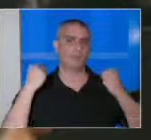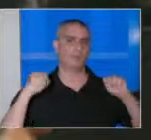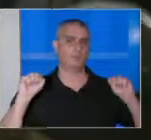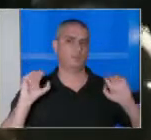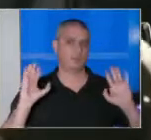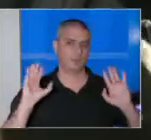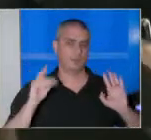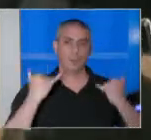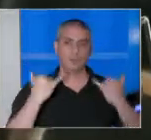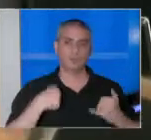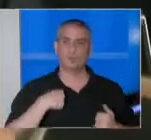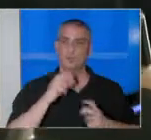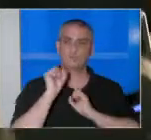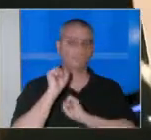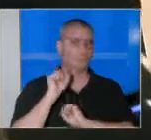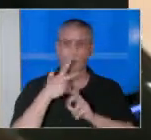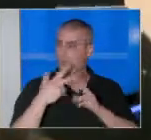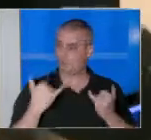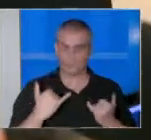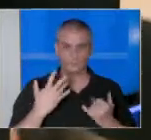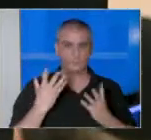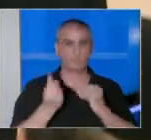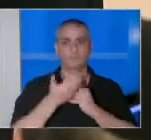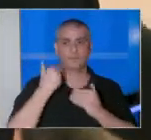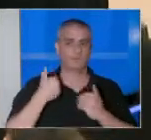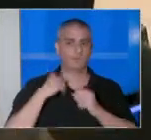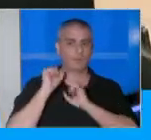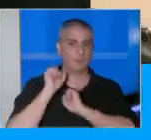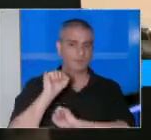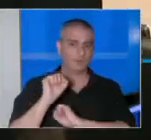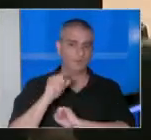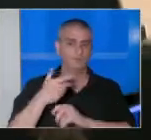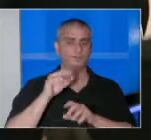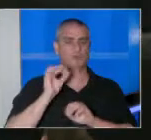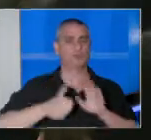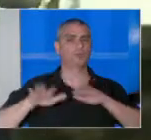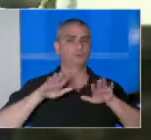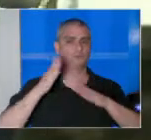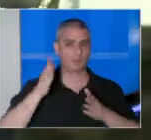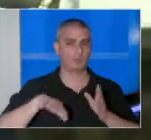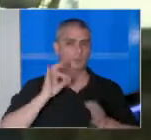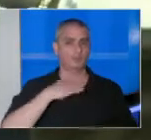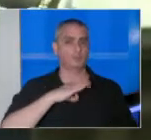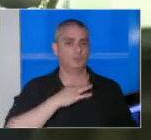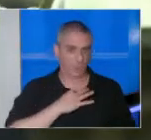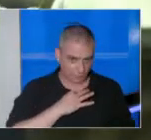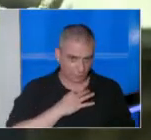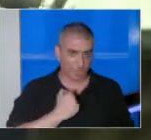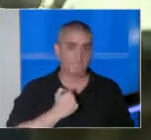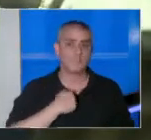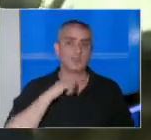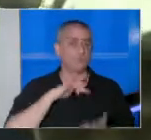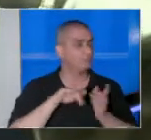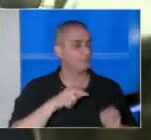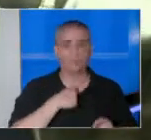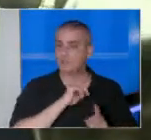דמוקרטית. היום אני עומדת, לא רק היום, אלא הרבה לפני, אני עומדת לצידו ומאחוריו של ראש הממשלה הנבחר שלנו, ואני כאן ואני